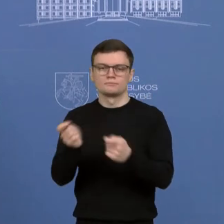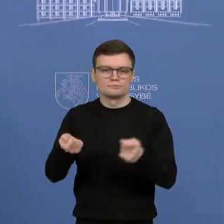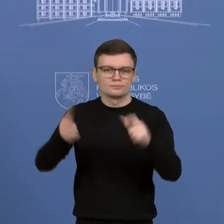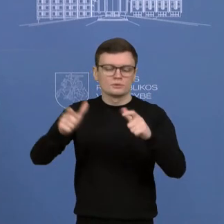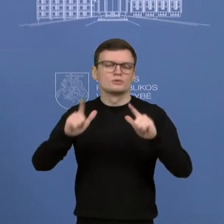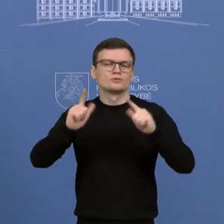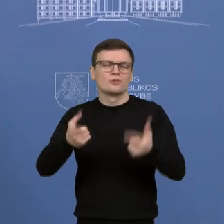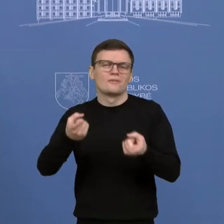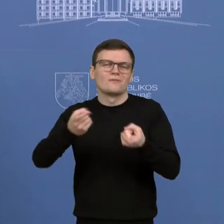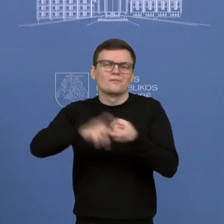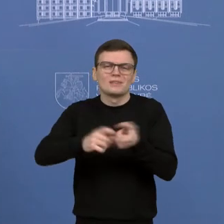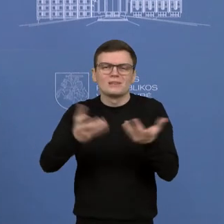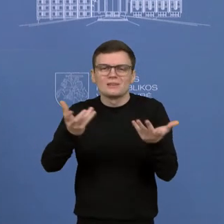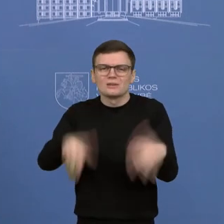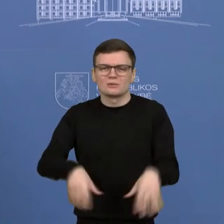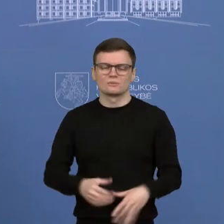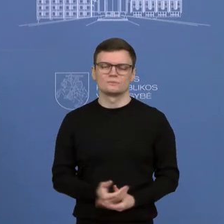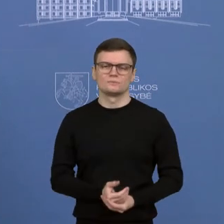jau turėjo įtaką